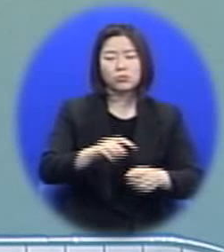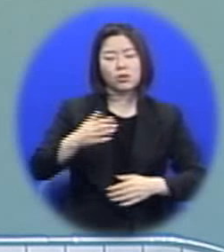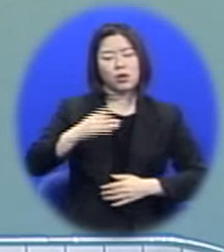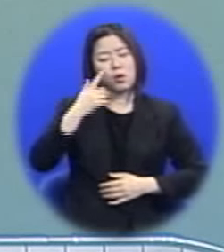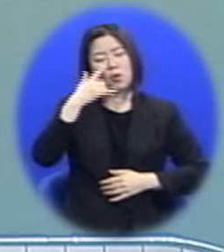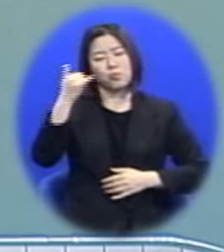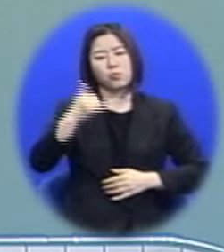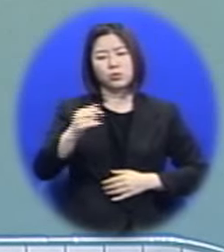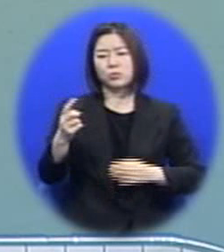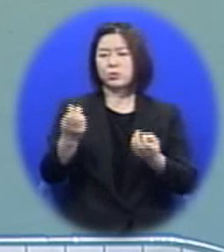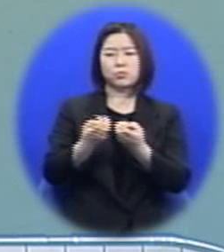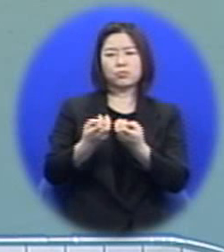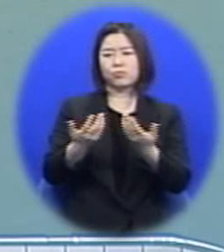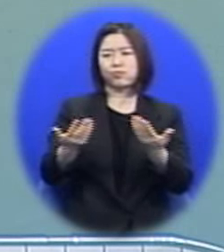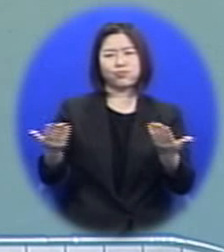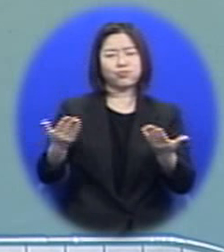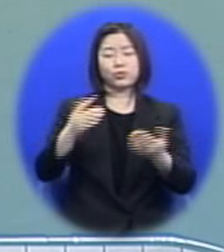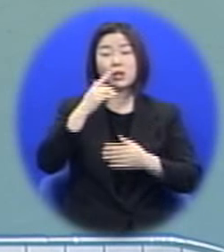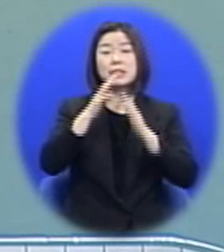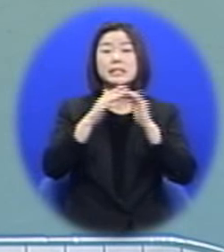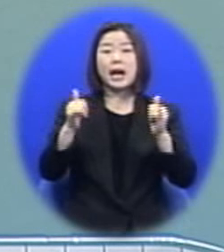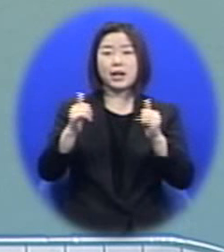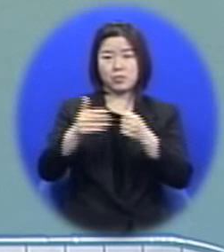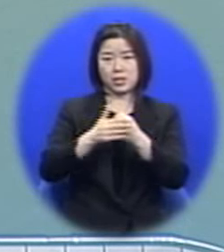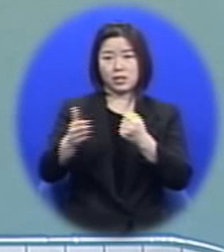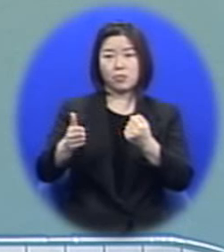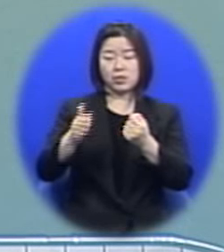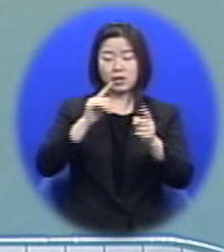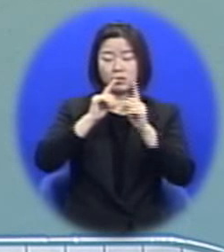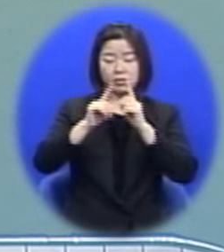어쩔 수 없는 사람이었다는 것을 말해주는 것입니다.